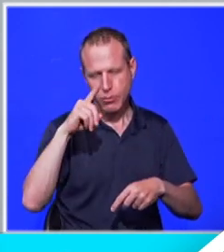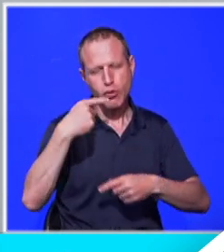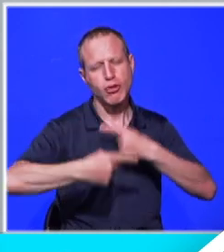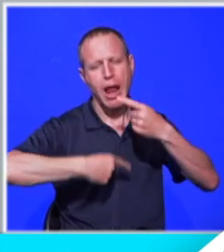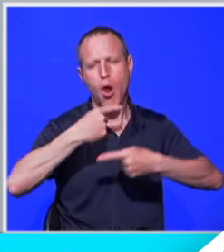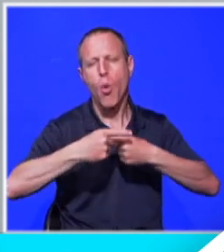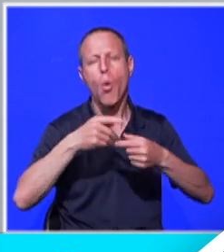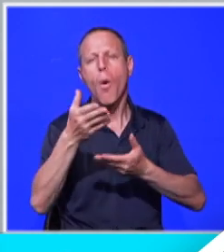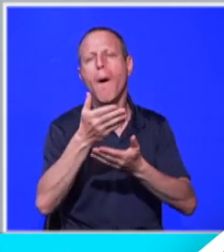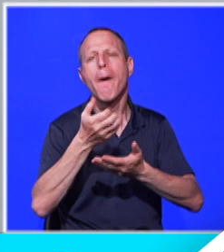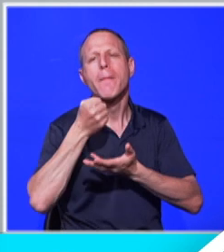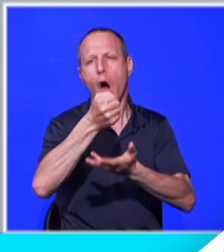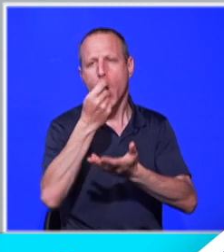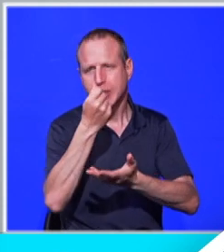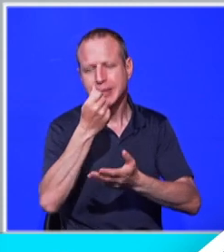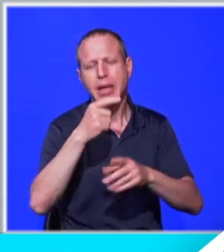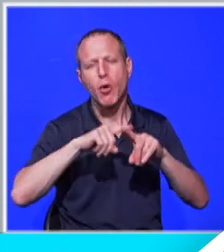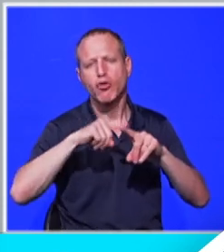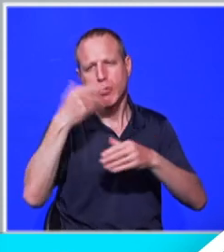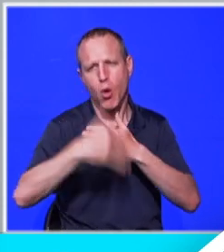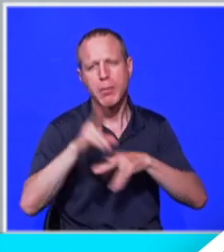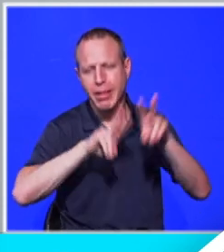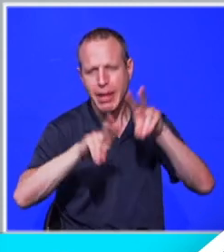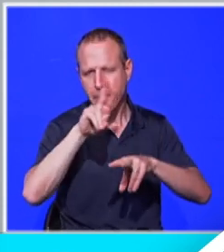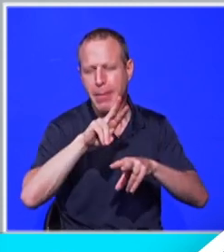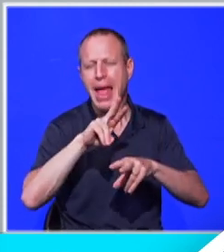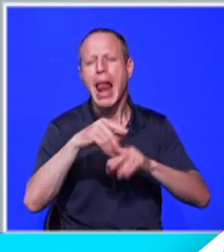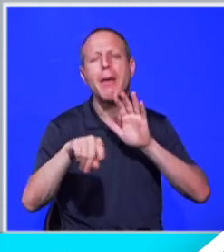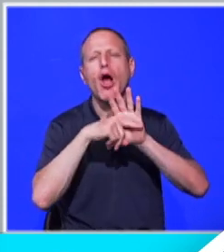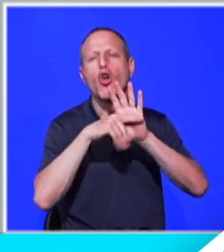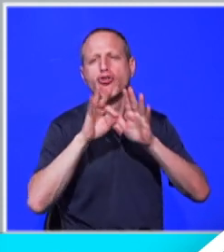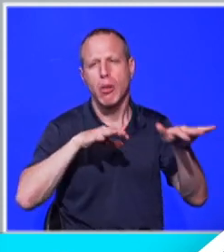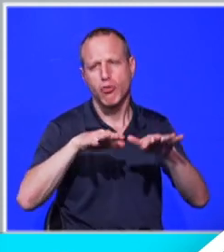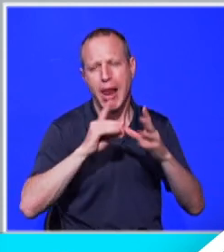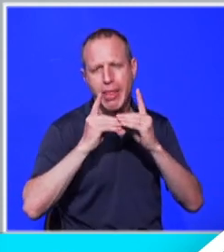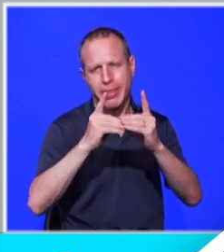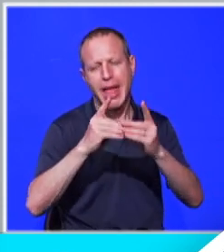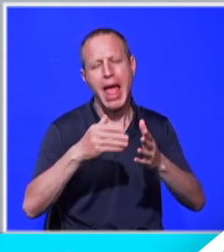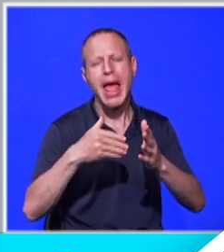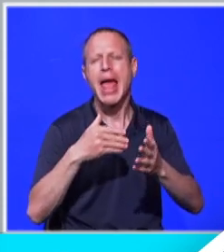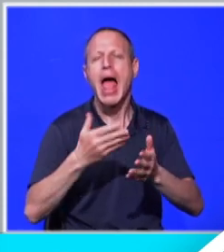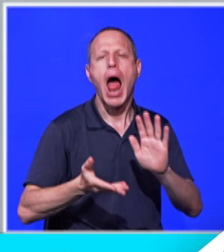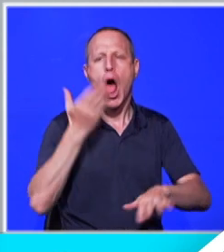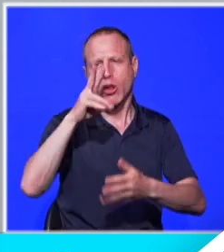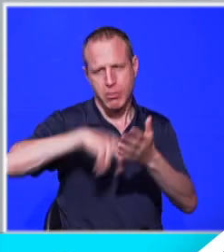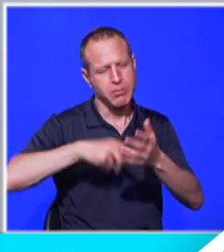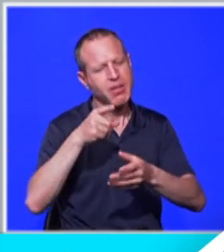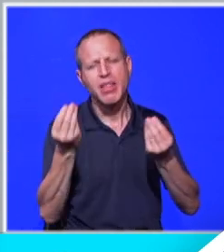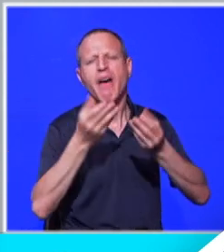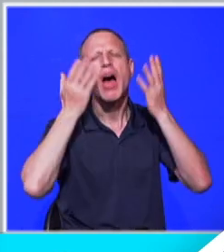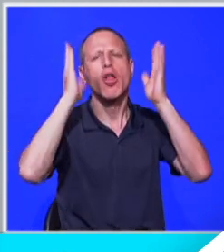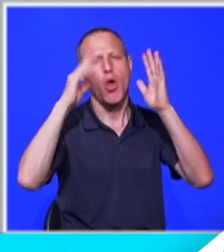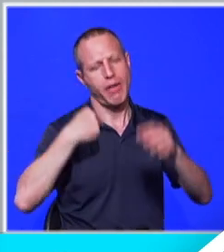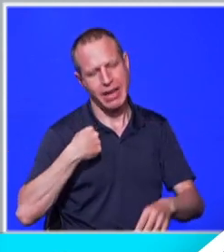בחודשים האחרונים של לטפל בגרעונות של הממשלה דרך העלאות מיסים, הרי זה היה דבר היום ונורא, ואני ואחרים